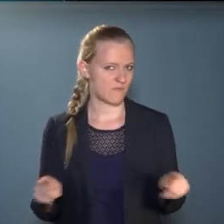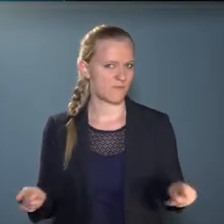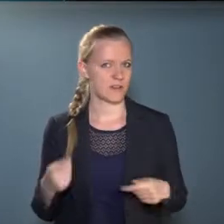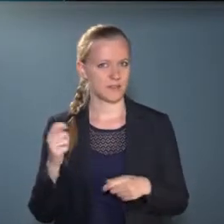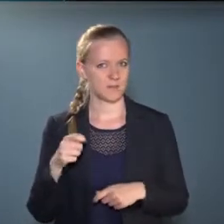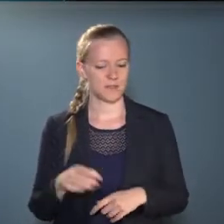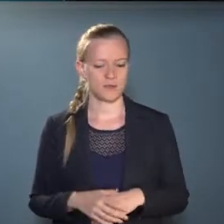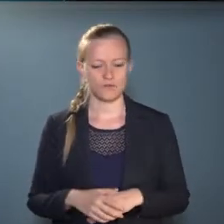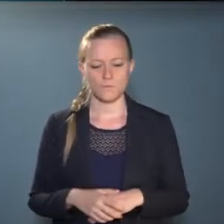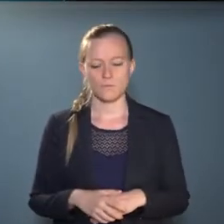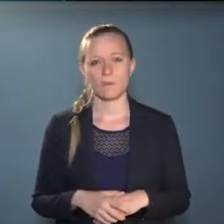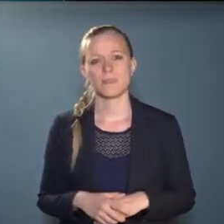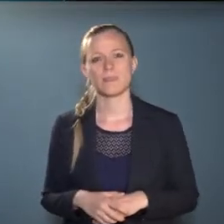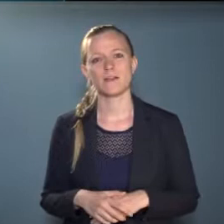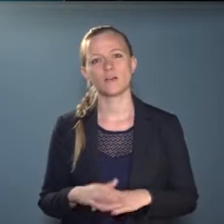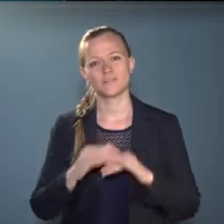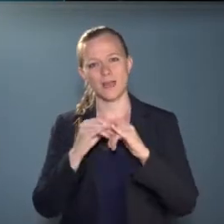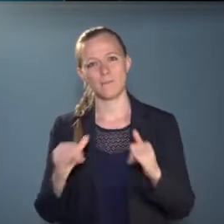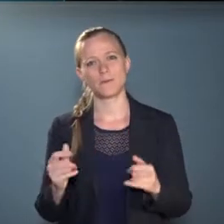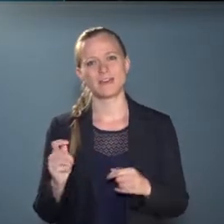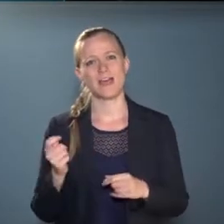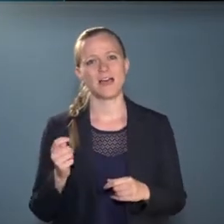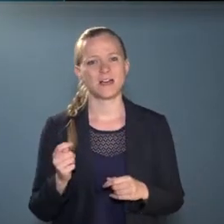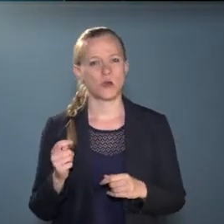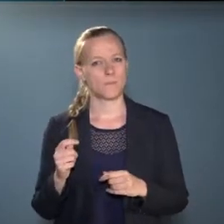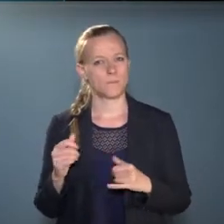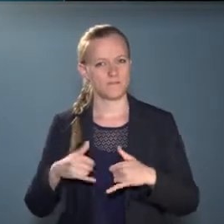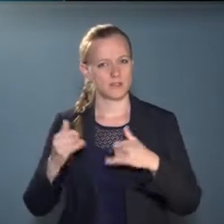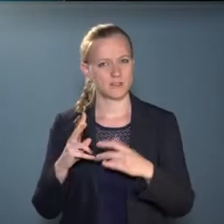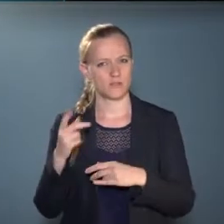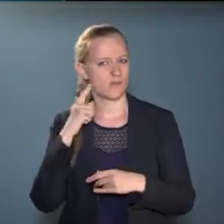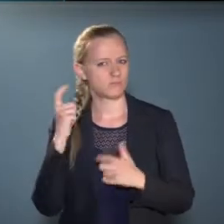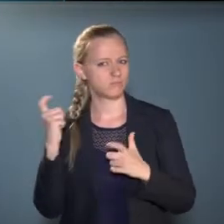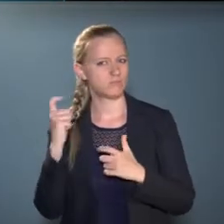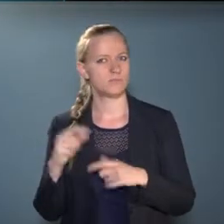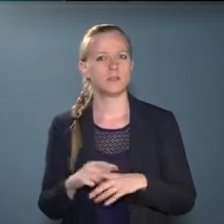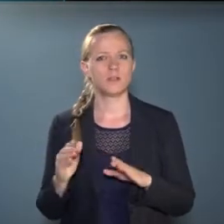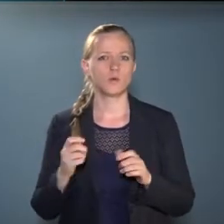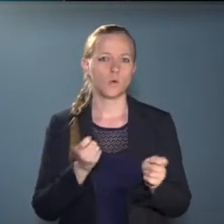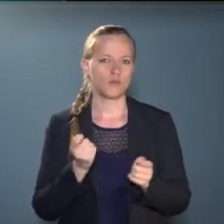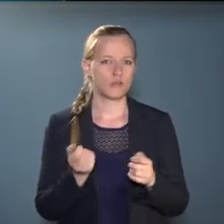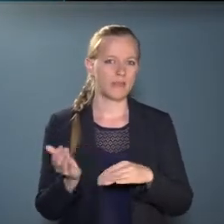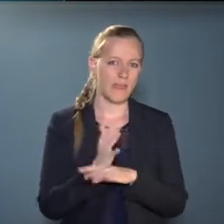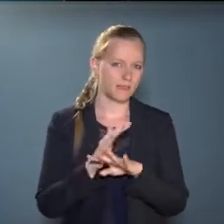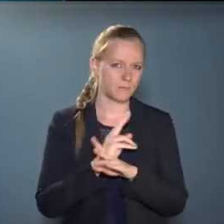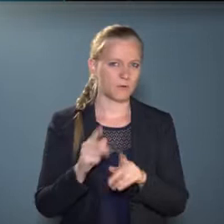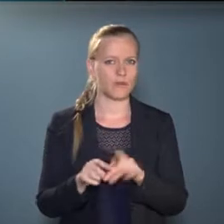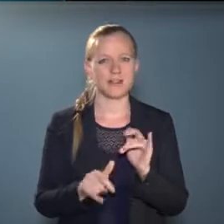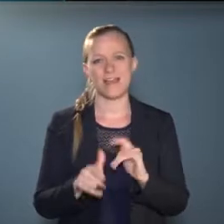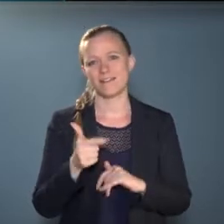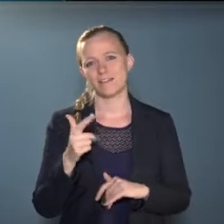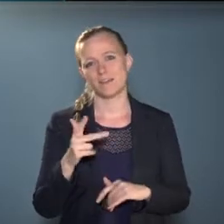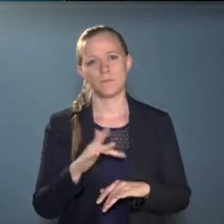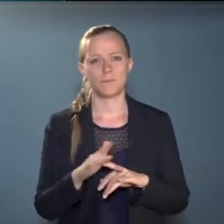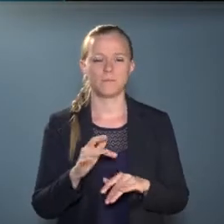képzések. Egy tábori áramfejlesztő zümmög mellettünk, a kocsi árnyékában vagyunk, lehet, hogy egy-két perc múlva